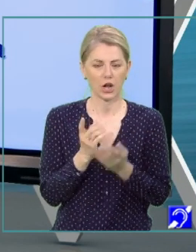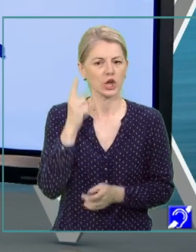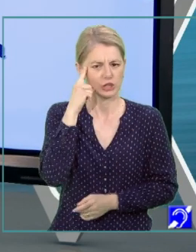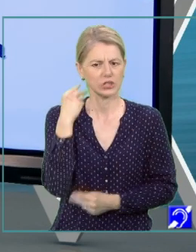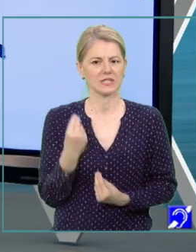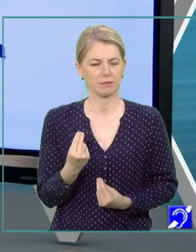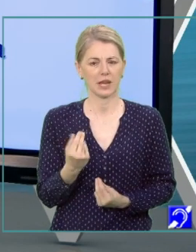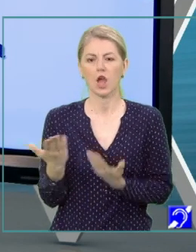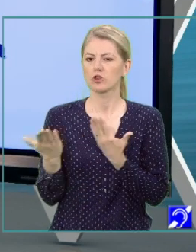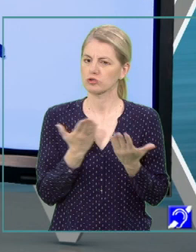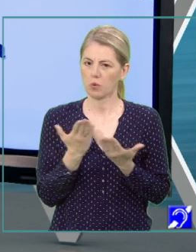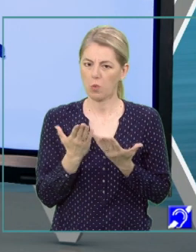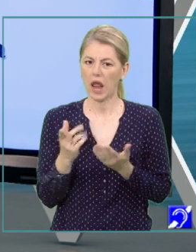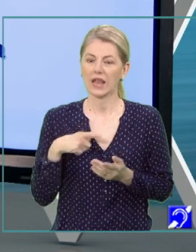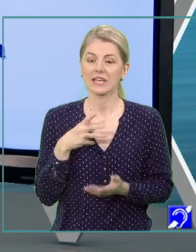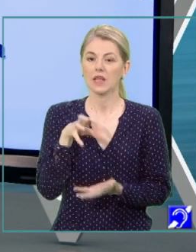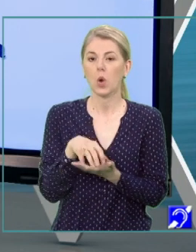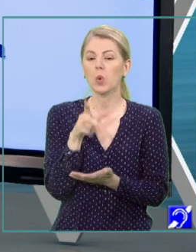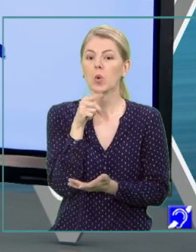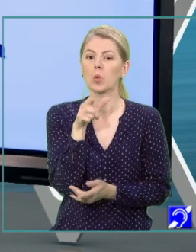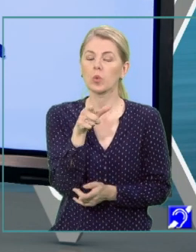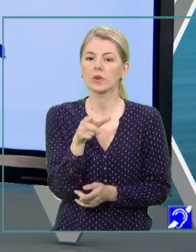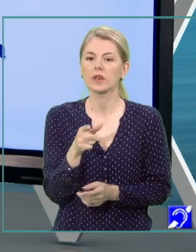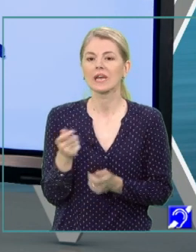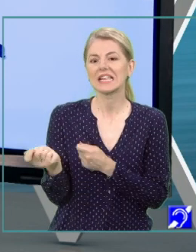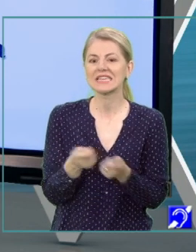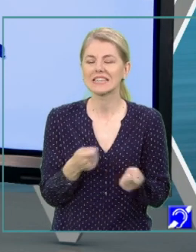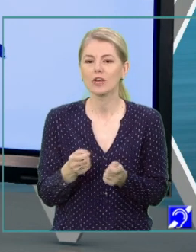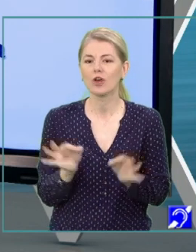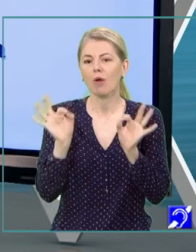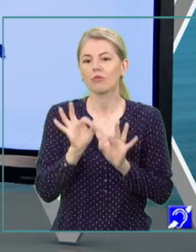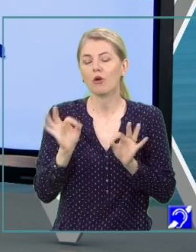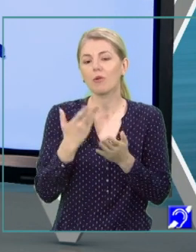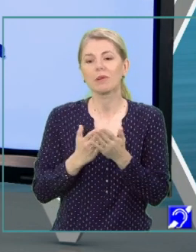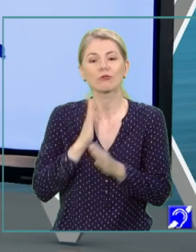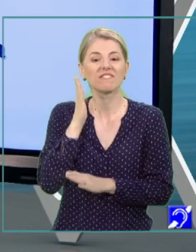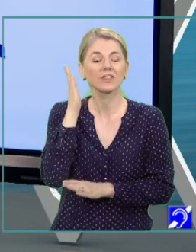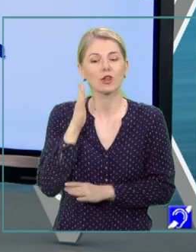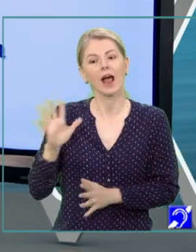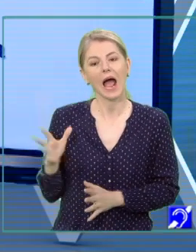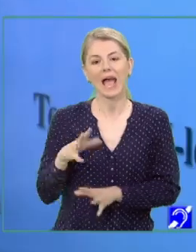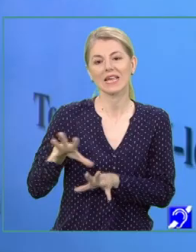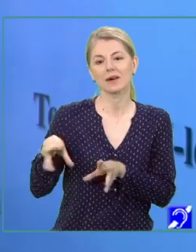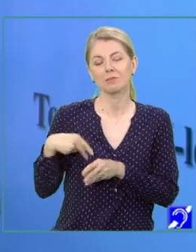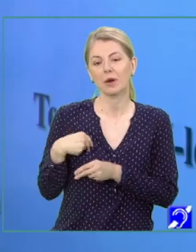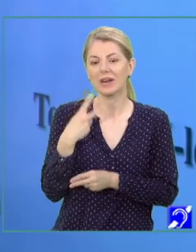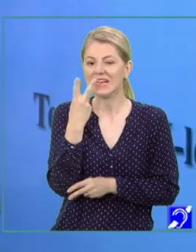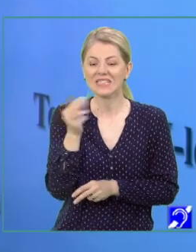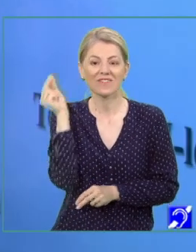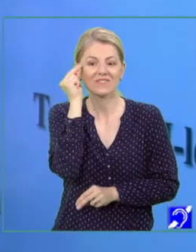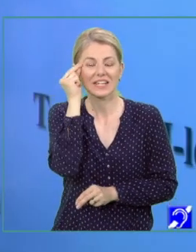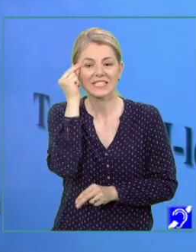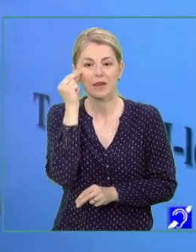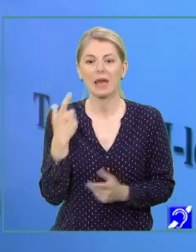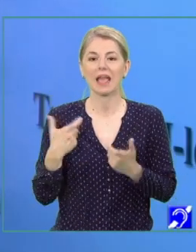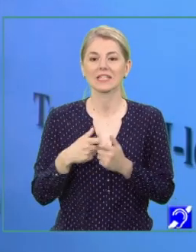bine, școala e locul unde îți țești norocul. Așa că haideți împreună să țesem testul